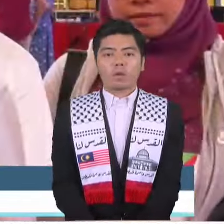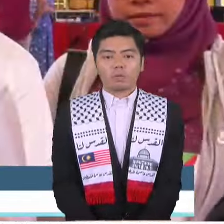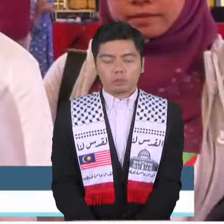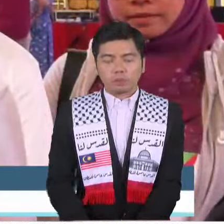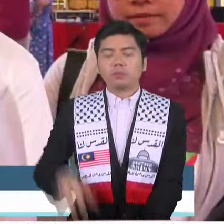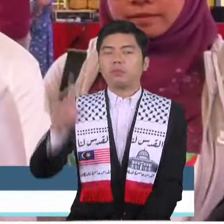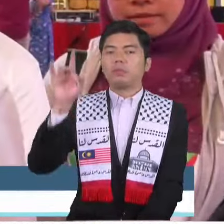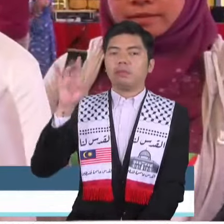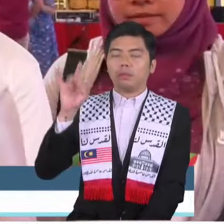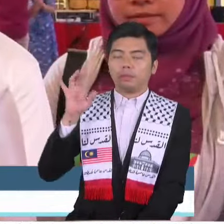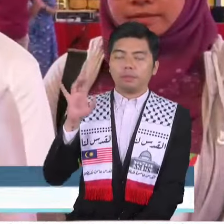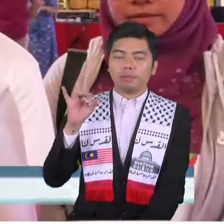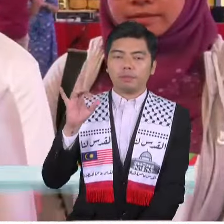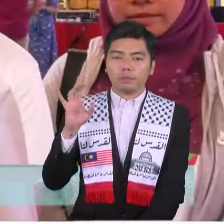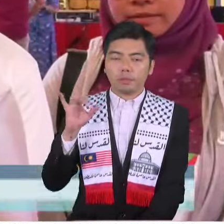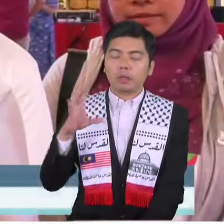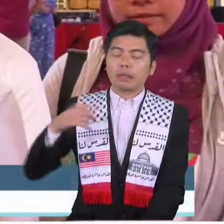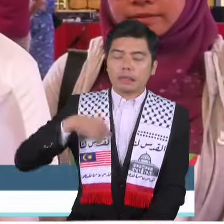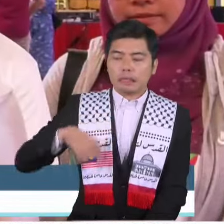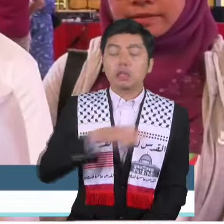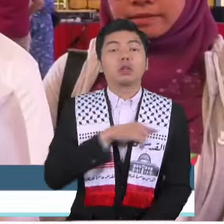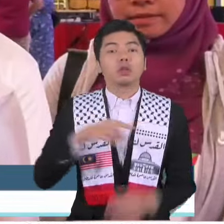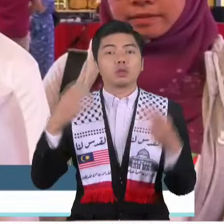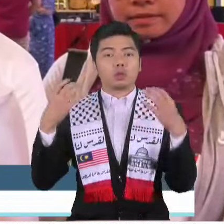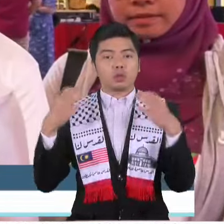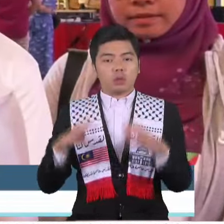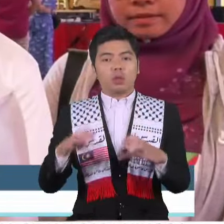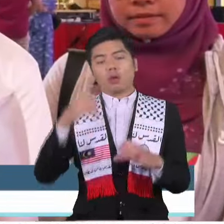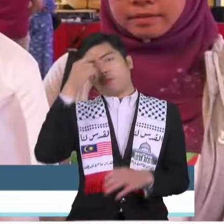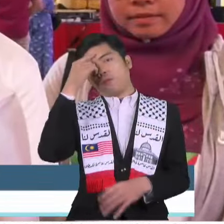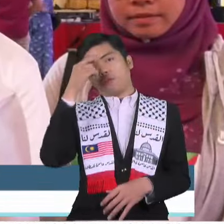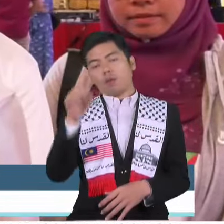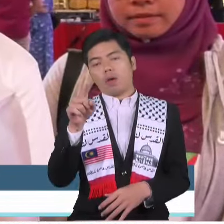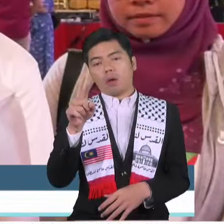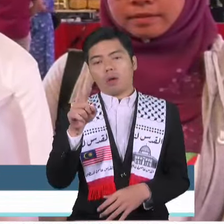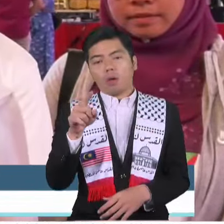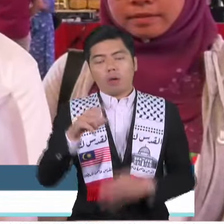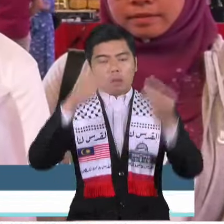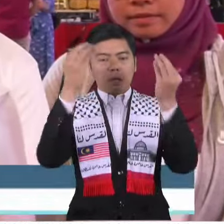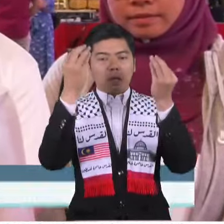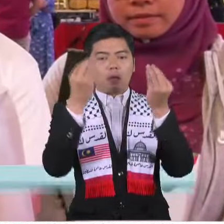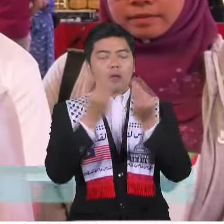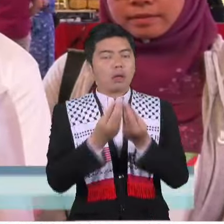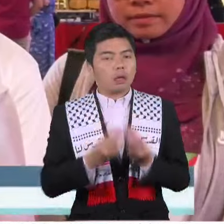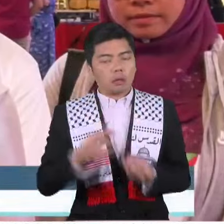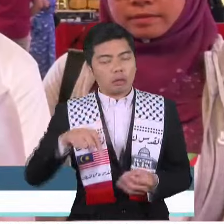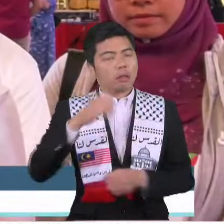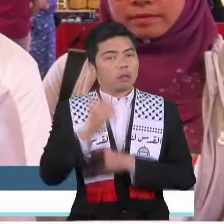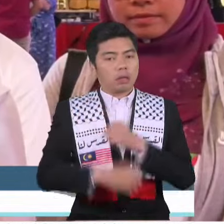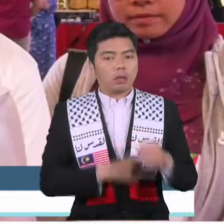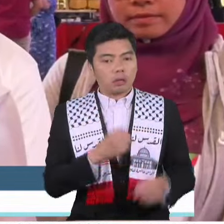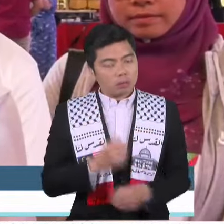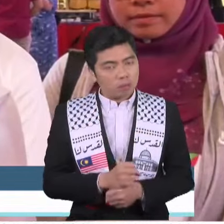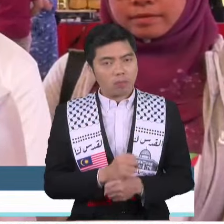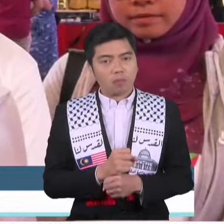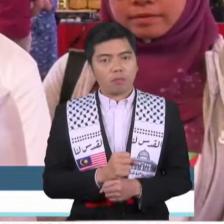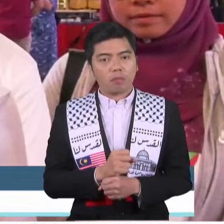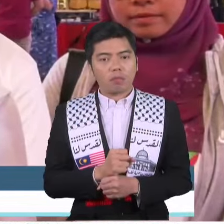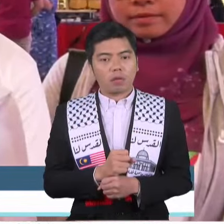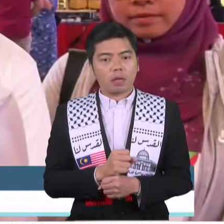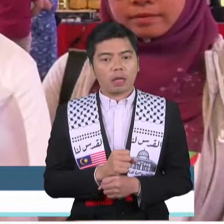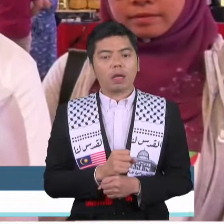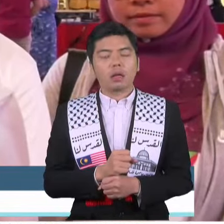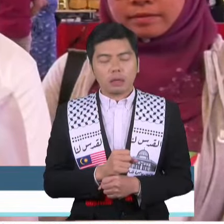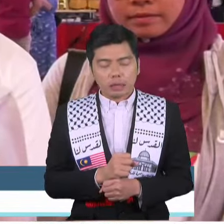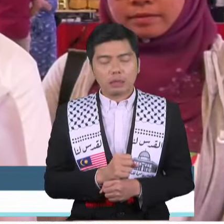InsyaAllah kita cuba sedaya upaya untuk memastikan bilangan kes denggi kita dah tahun ini akan kita